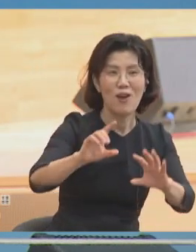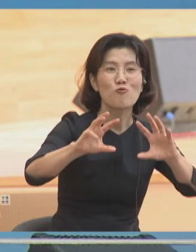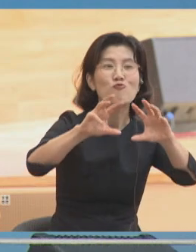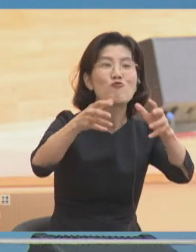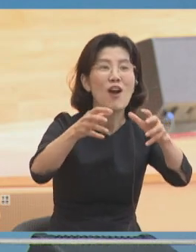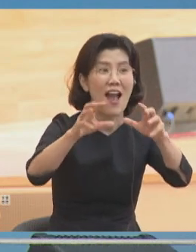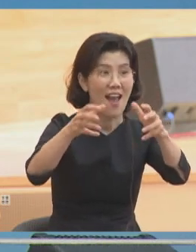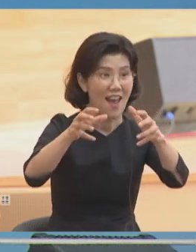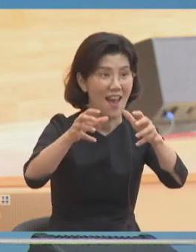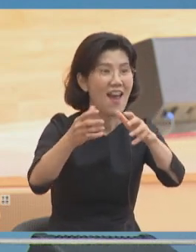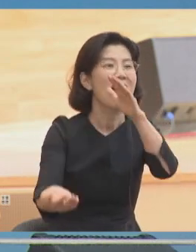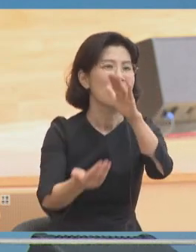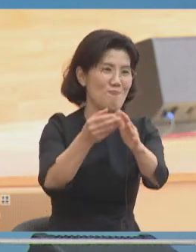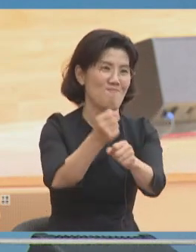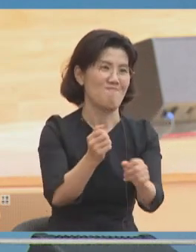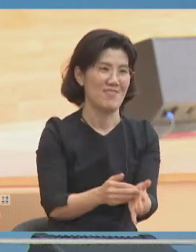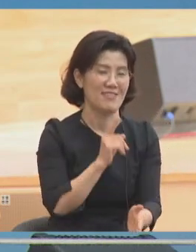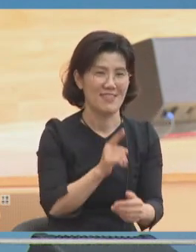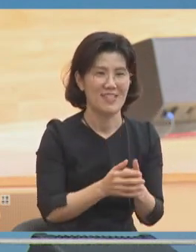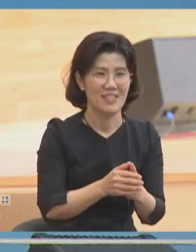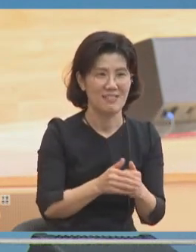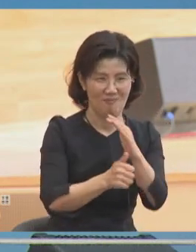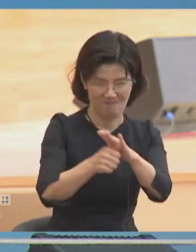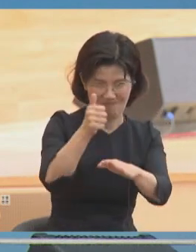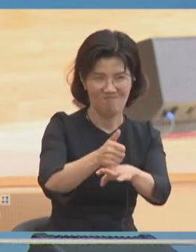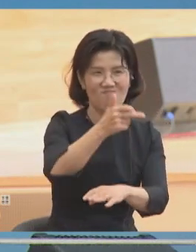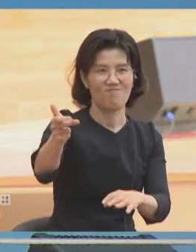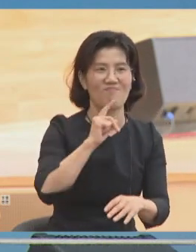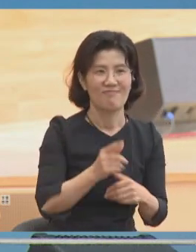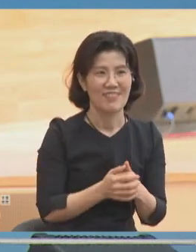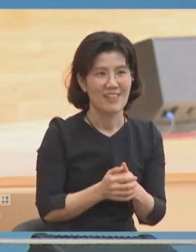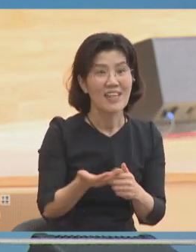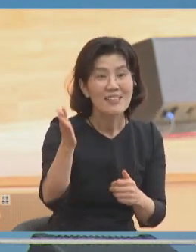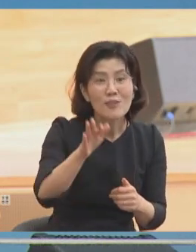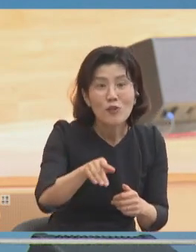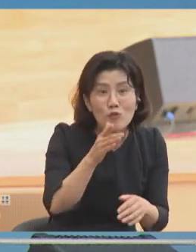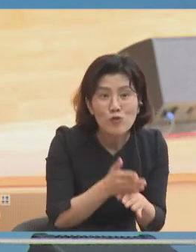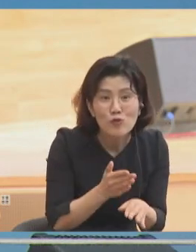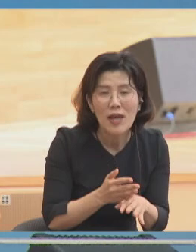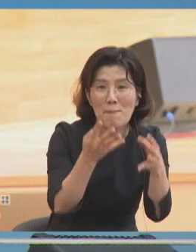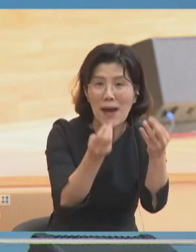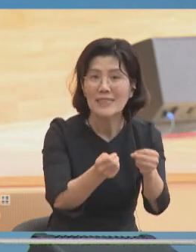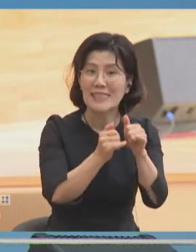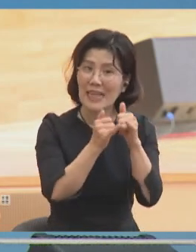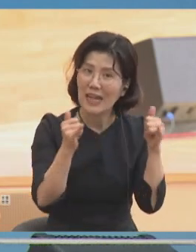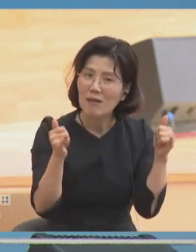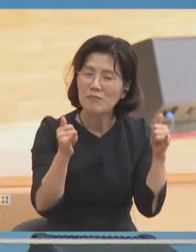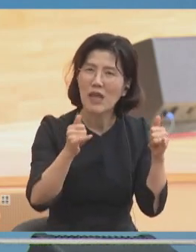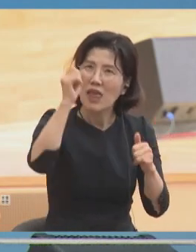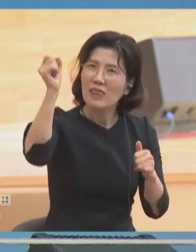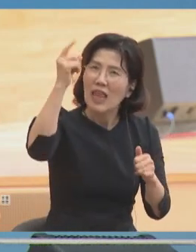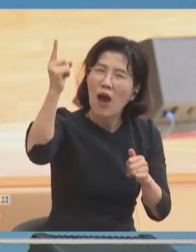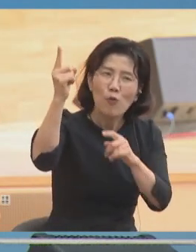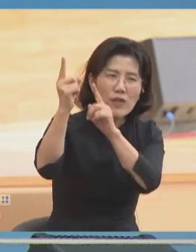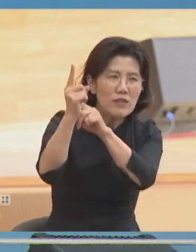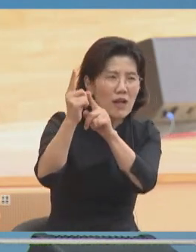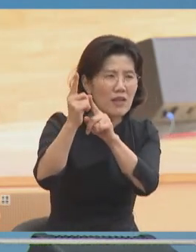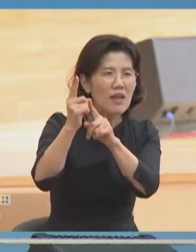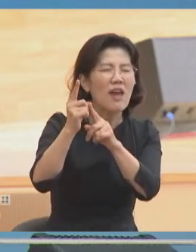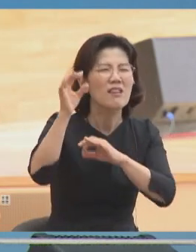국가를 이루었죠 엄청난 성과입니다 여러분 그런 와중에 많은 사람들이 다윗에게